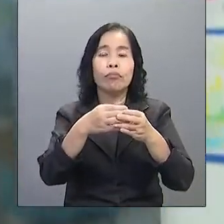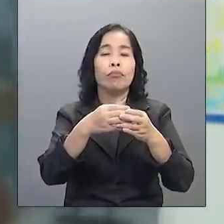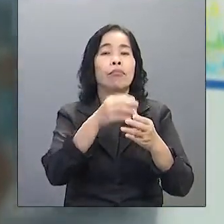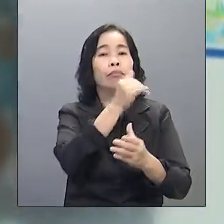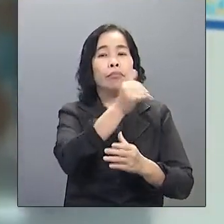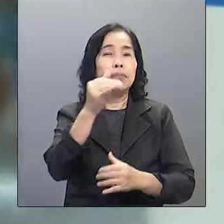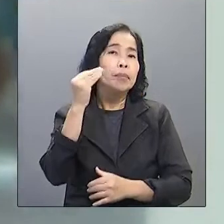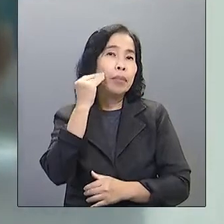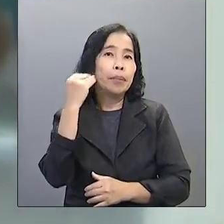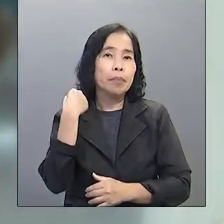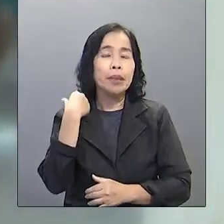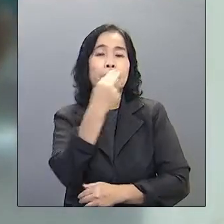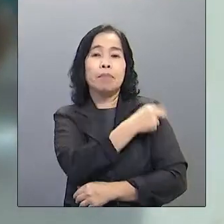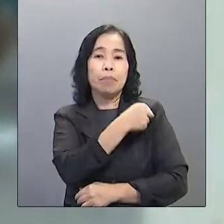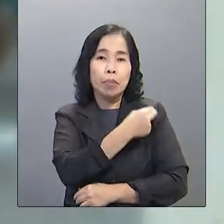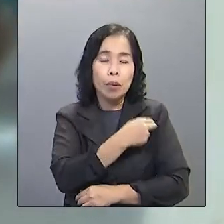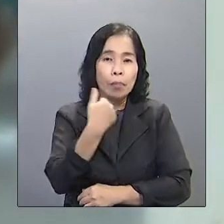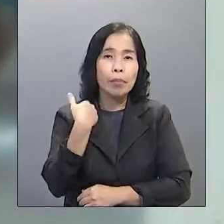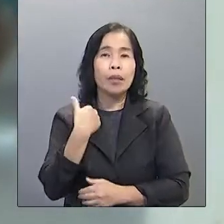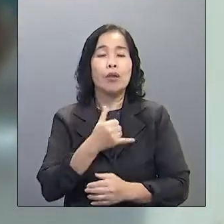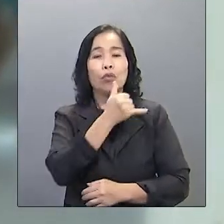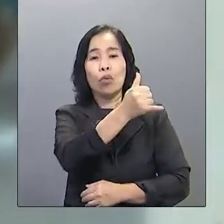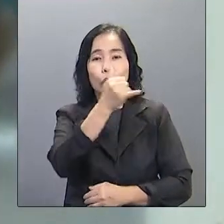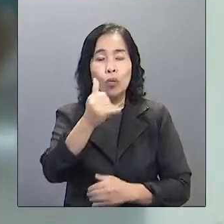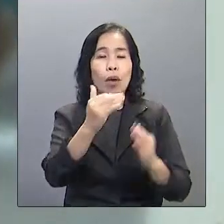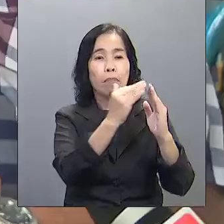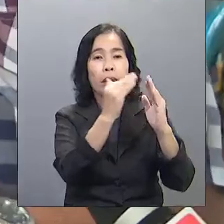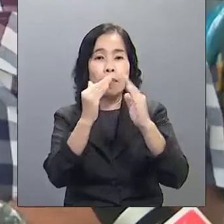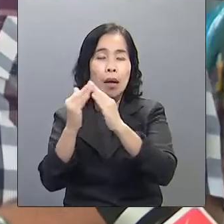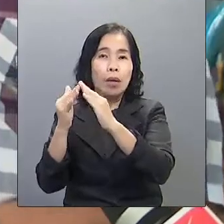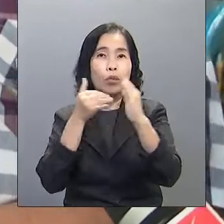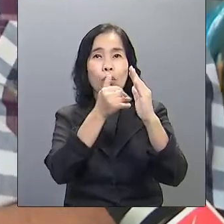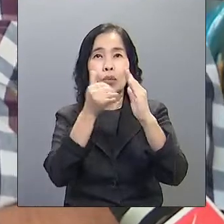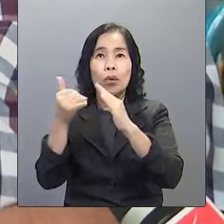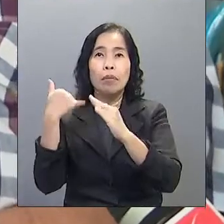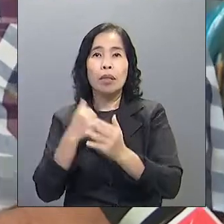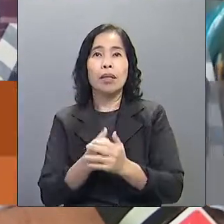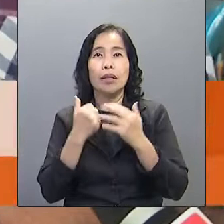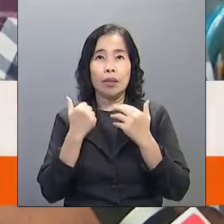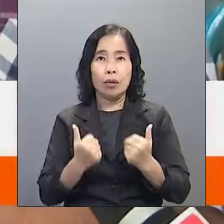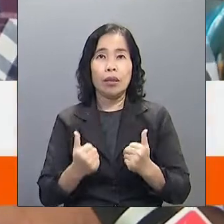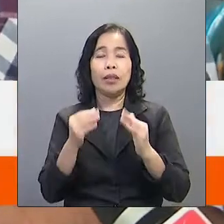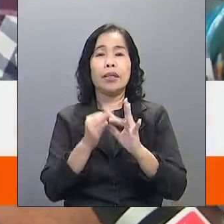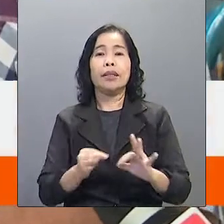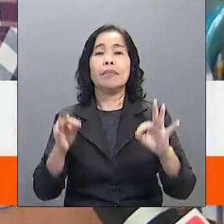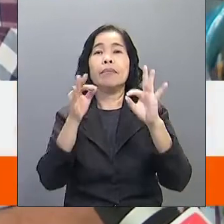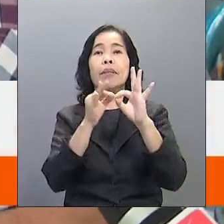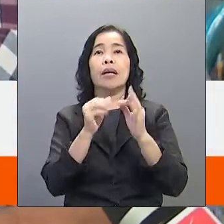าลวิชาชีพแล้วก็หมอเราก็จะลงตลอดว่าเคสไหนที่มีปัญหานะครับซึ่งในส่วนนี้ก็เป็นส่วนหนึ่ง